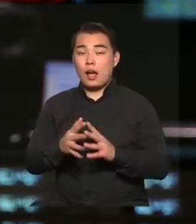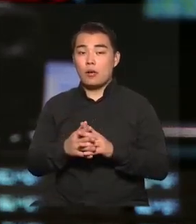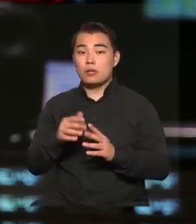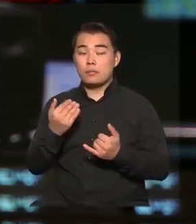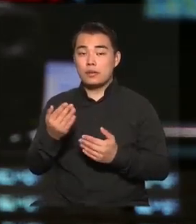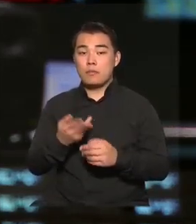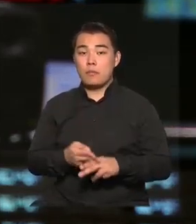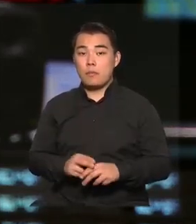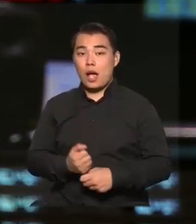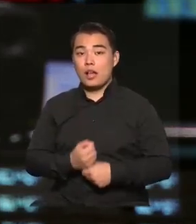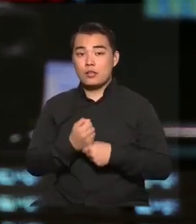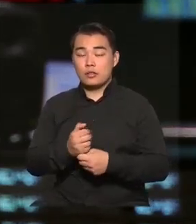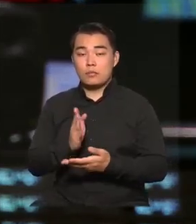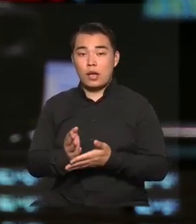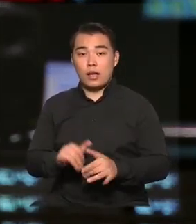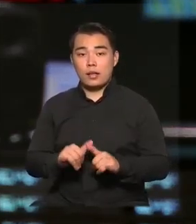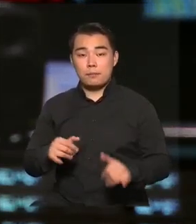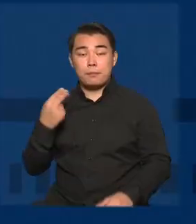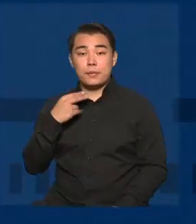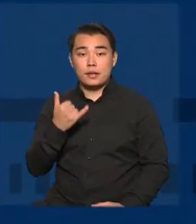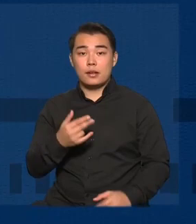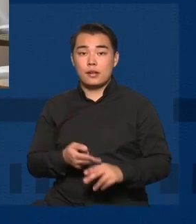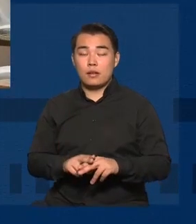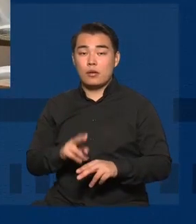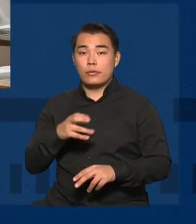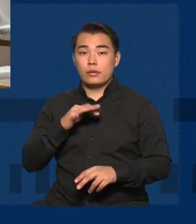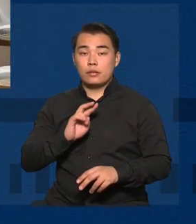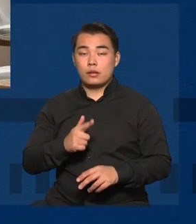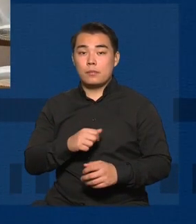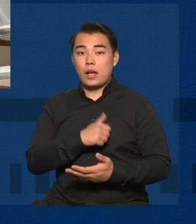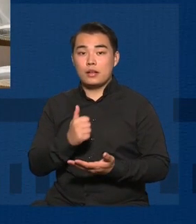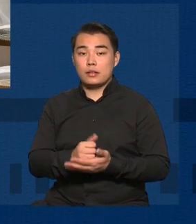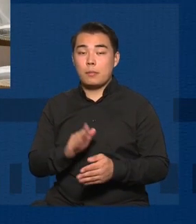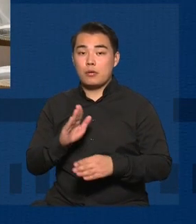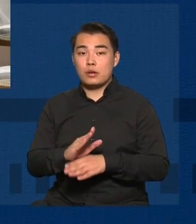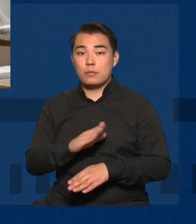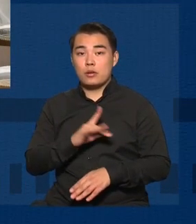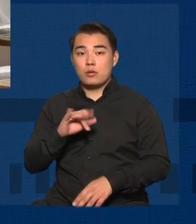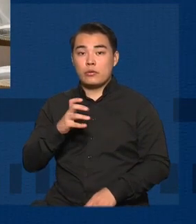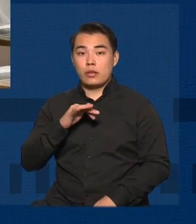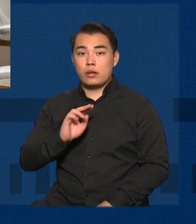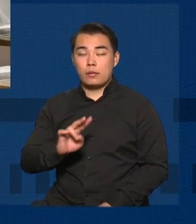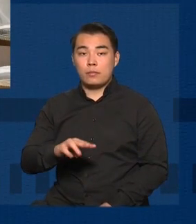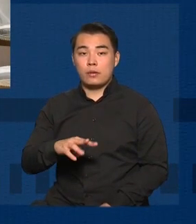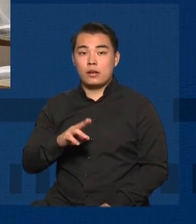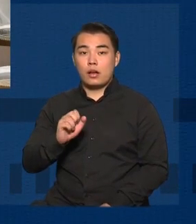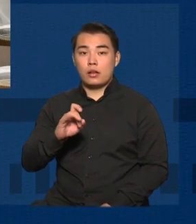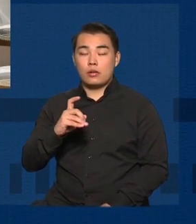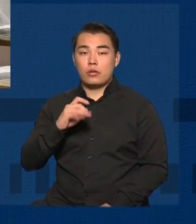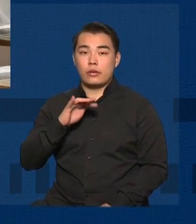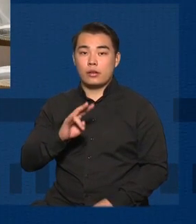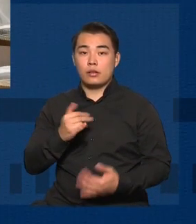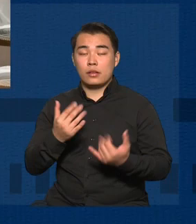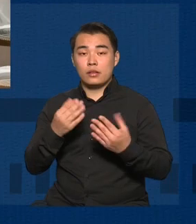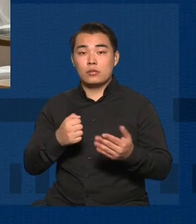қаржылай қолдау көлемін арттыру керек. Президент холдинг басшысына осындай тапсырма берді. Рустам Қарағойшин холдингтен бүгінге